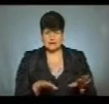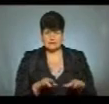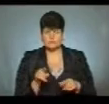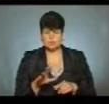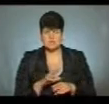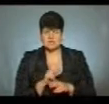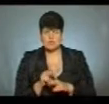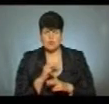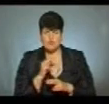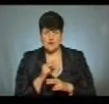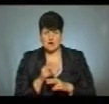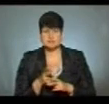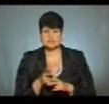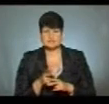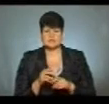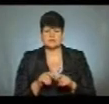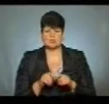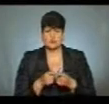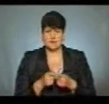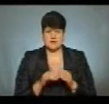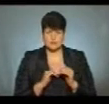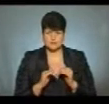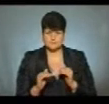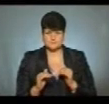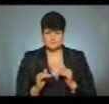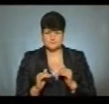щодо викришування, руйнування кромки,